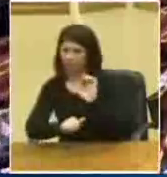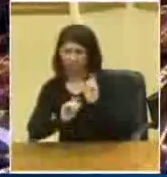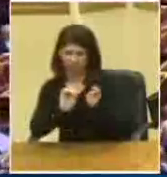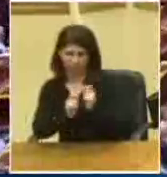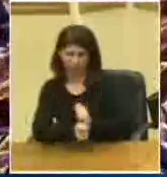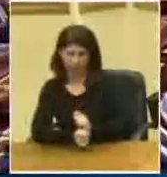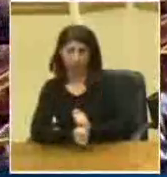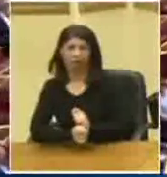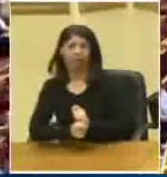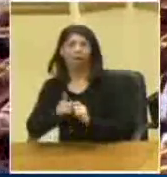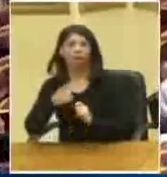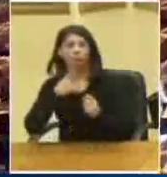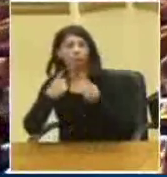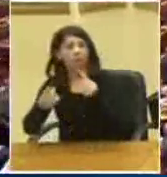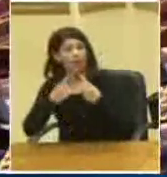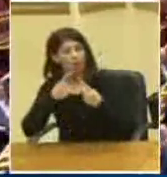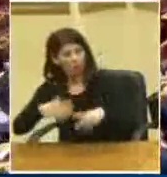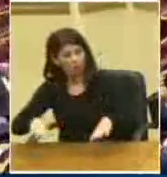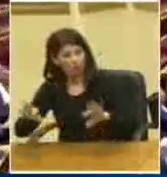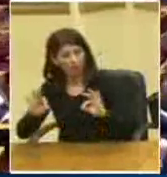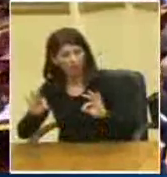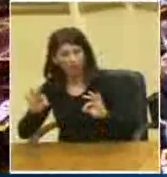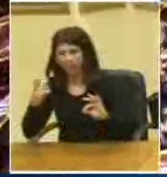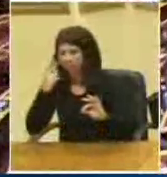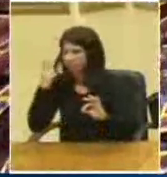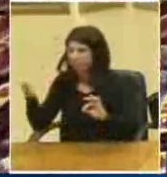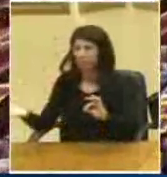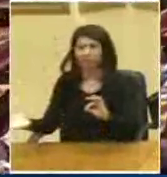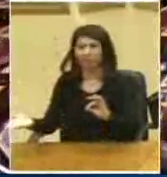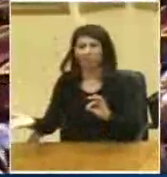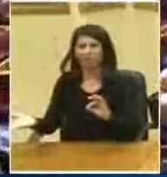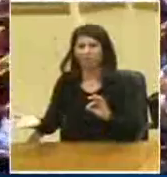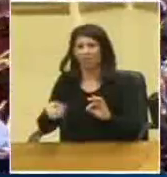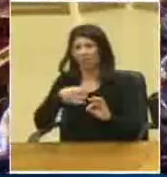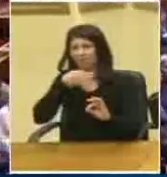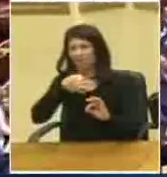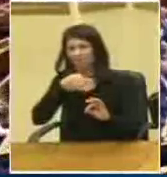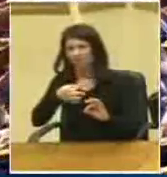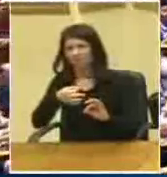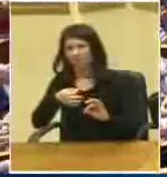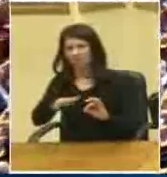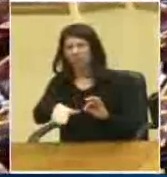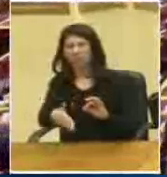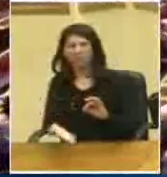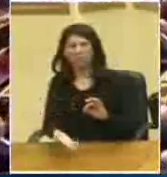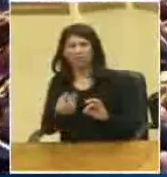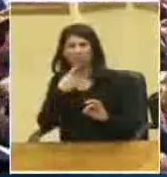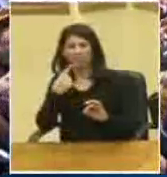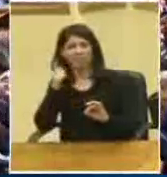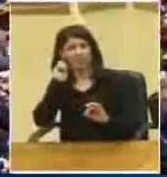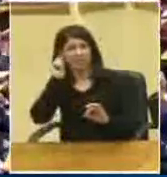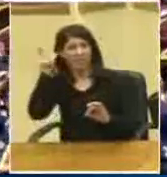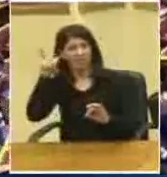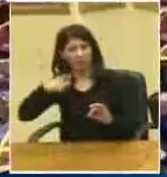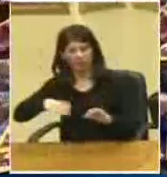του διαλόγου που ξεκίνησε. Είδατε τώρα και τα υποτιμητικά σχόλια με τα οποία αναφερθήκατε στην εκδήλωση για